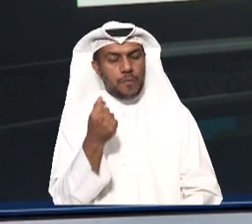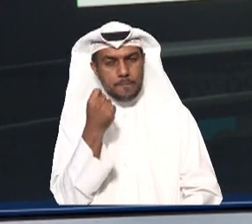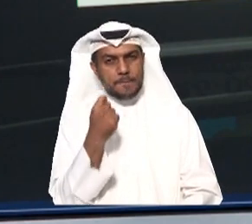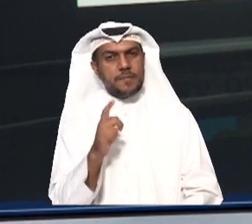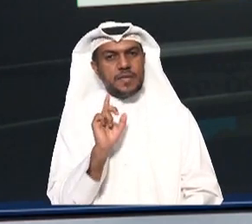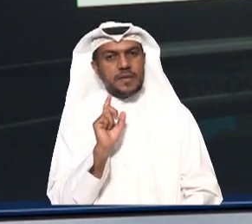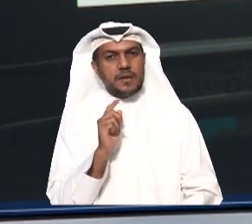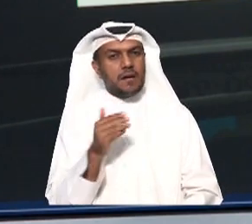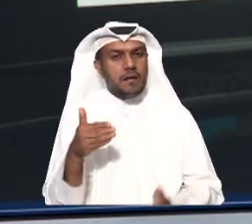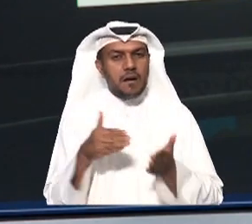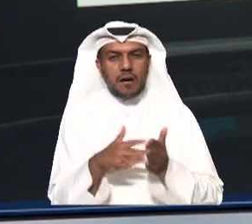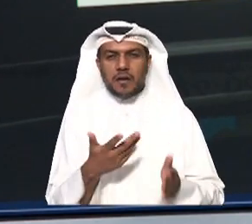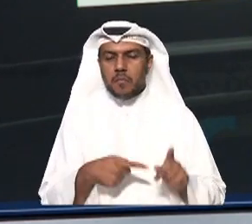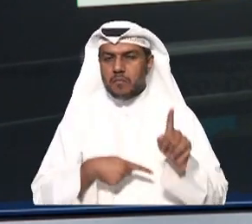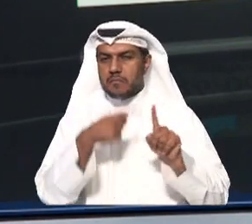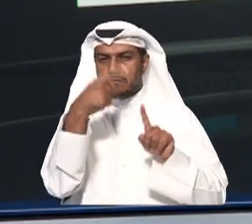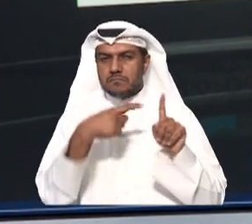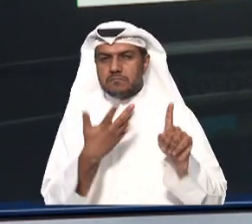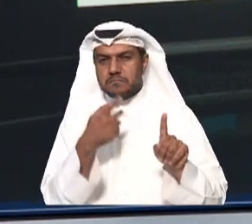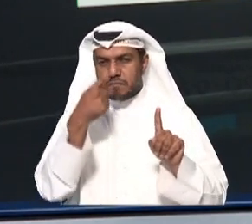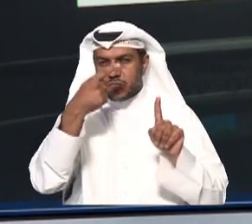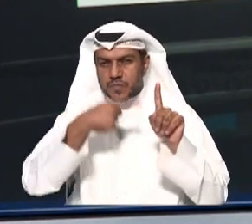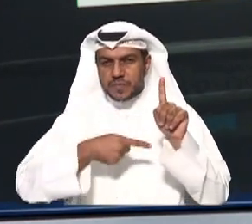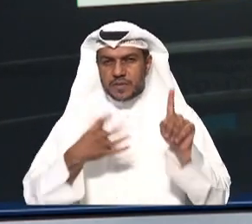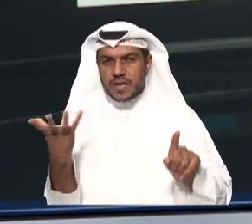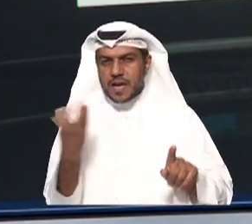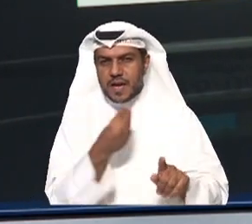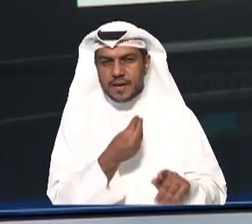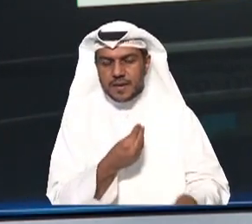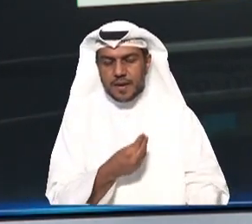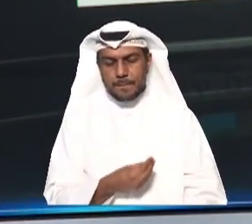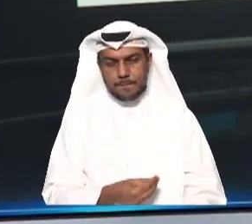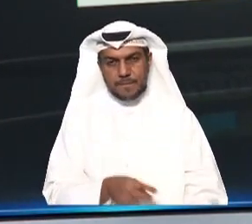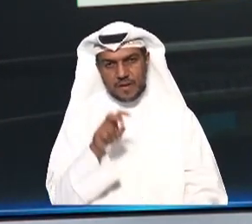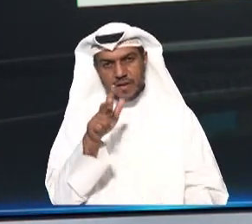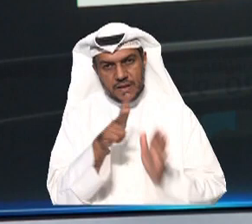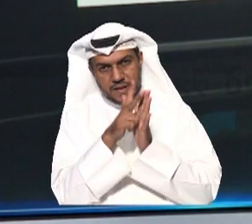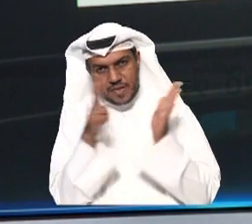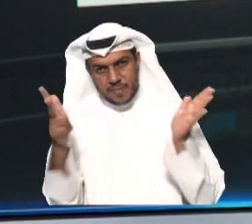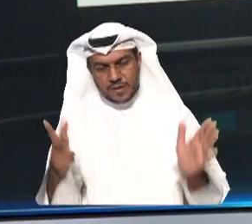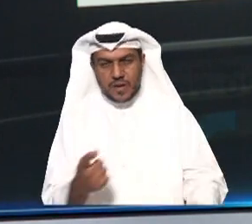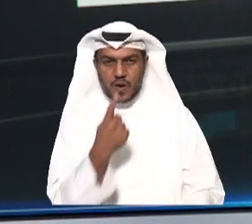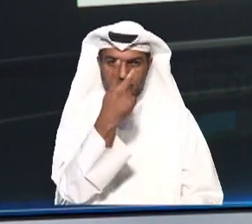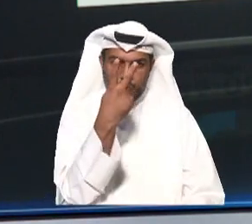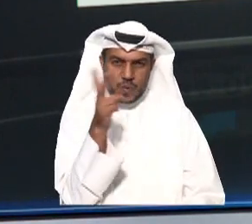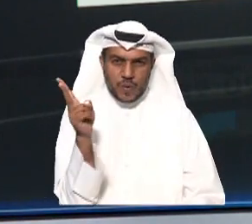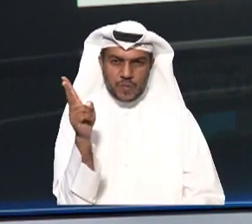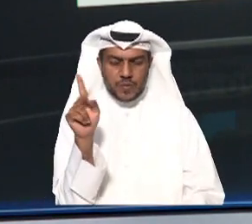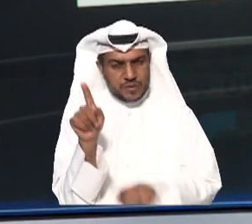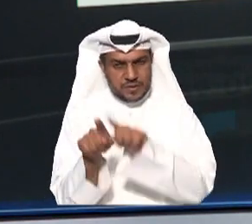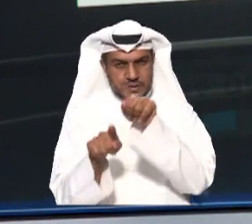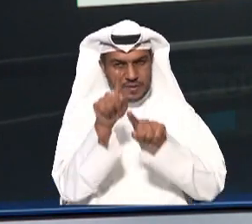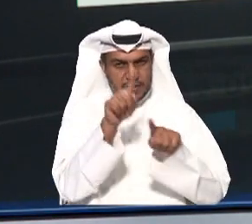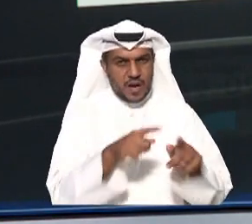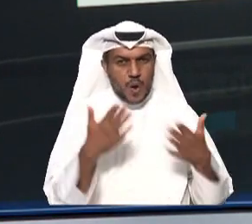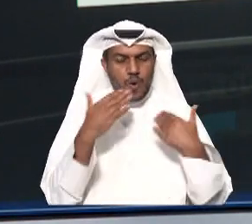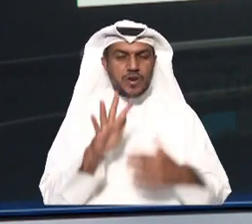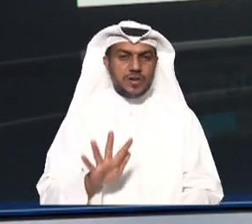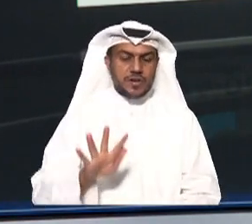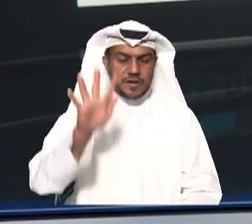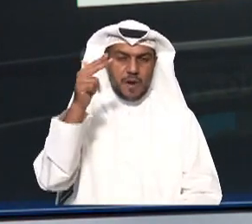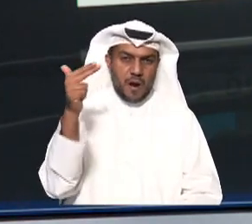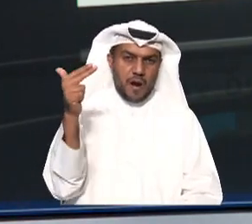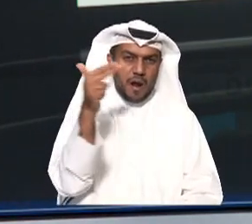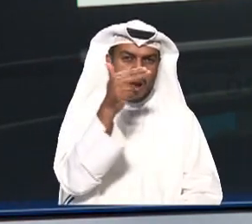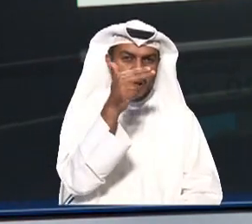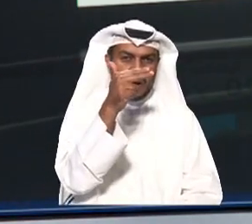وقد تصل درجة الحرارة الصغرى في الخمس أيام المقبلة ما بين 18 إلى 21 درجة مئوية، هو شمالي غربي خفيف إلى